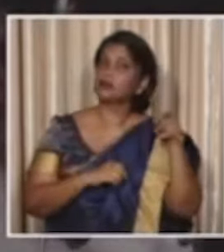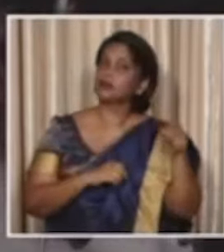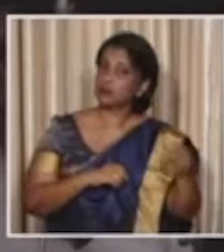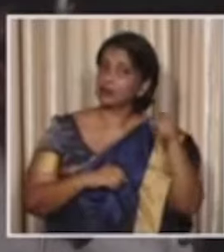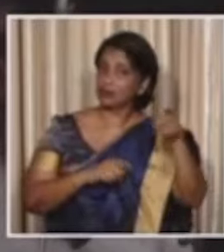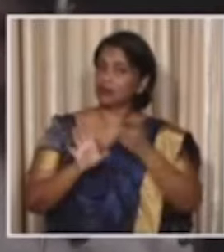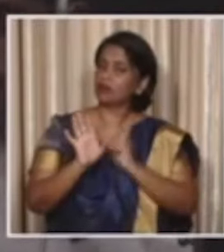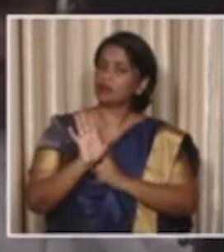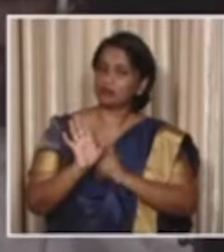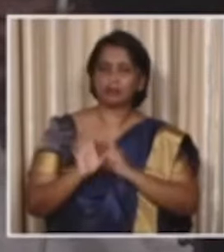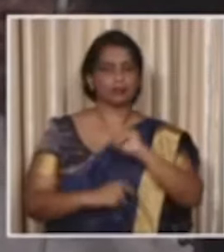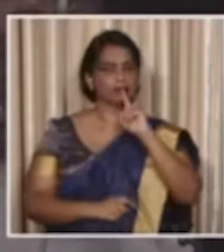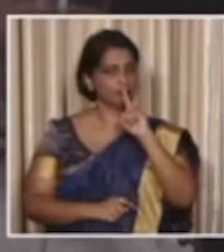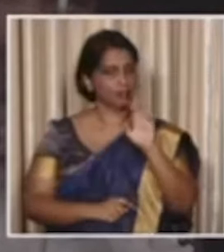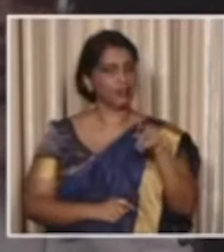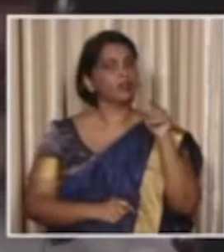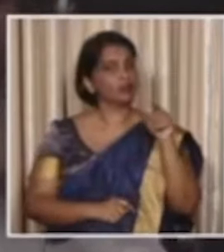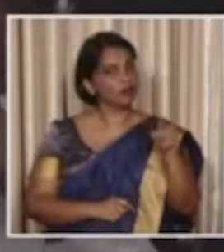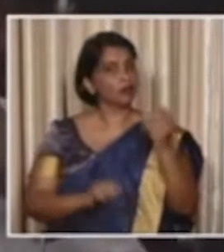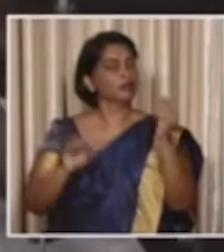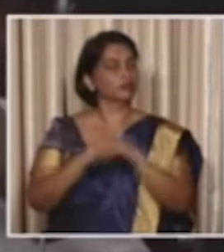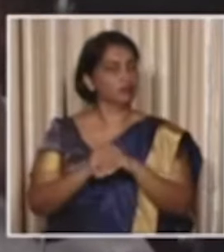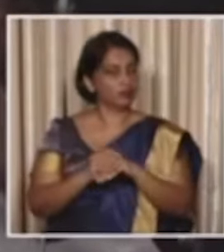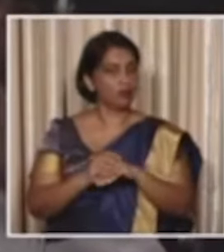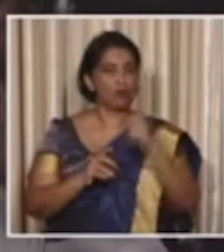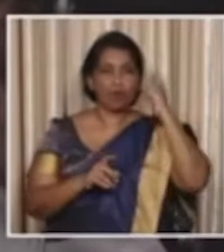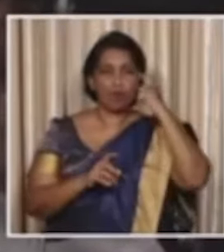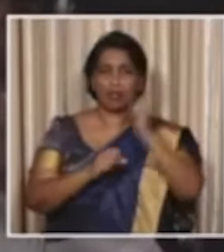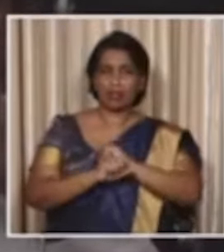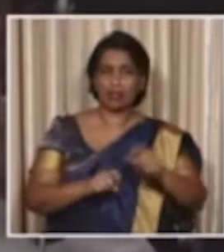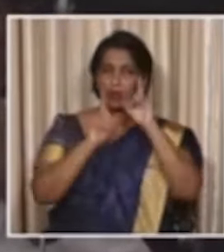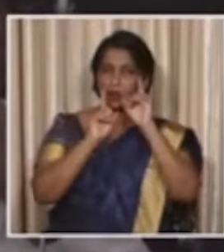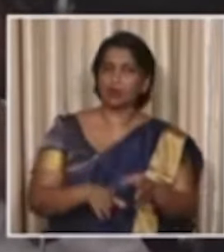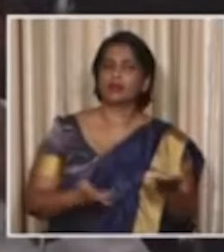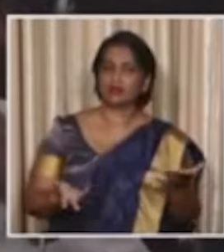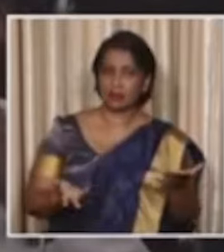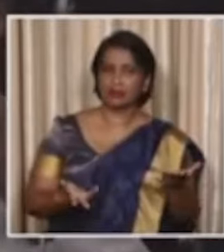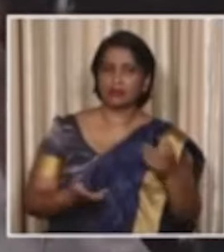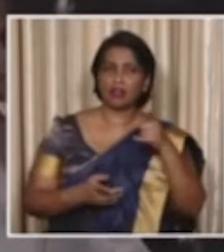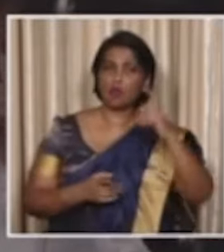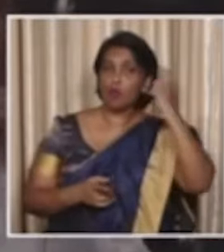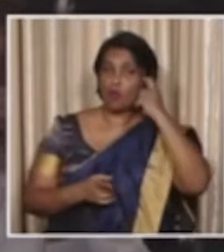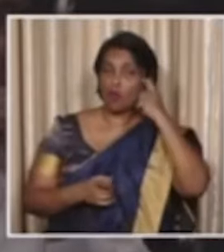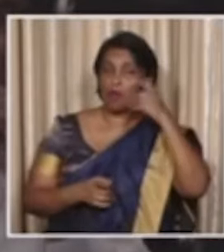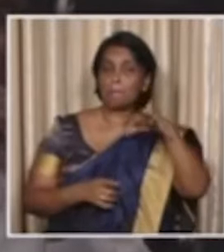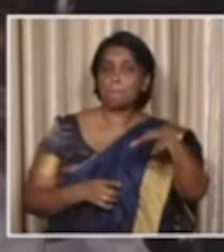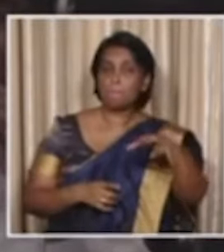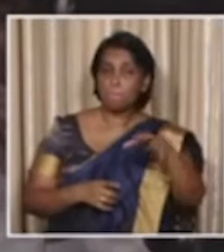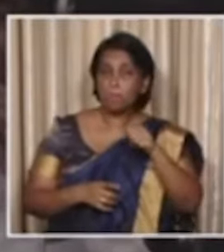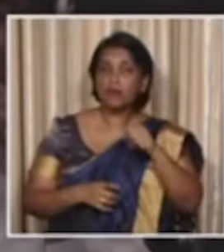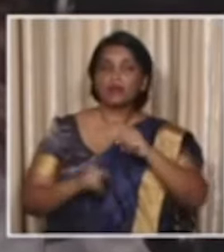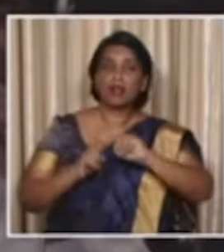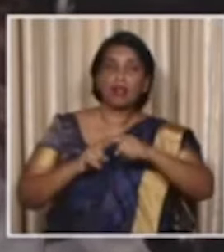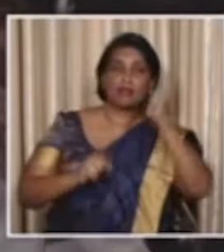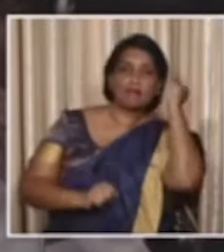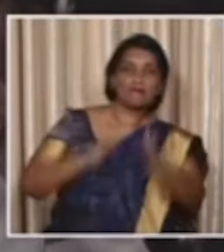ඔබතුමා නිරන්තරයෙන් කියන කාරණාව තමයි ඔබතුමා ඇවිල්ලා මොලයක් නැති විදිහට හැසිරෙන්නේ. ඔබතුමාගේ මොලේ පාවිච්චි කරන්න ඔබතුමා දන්නේ අනිත්